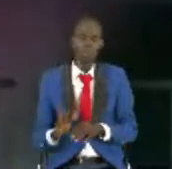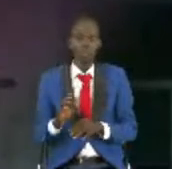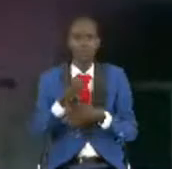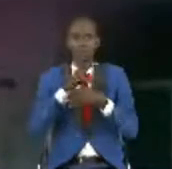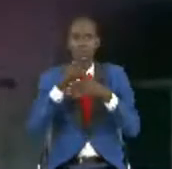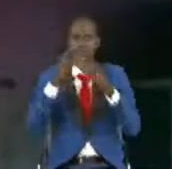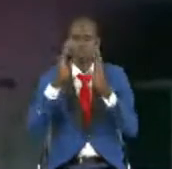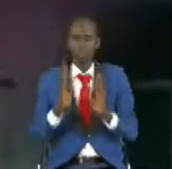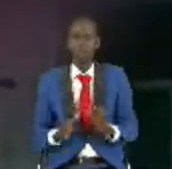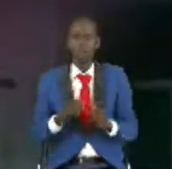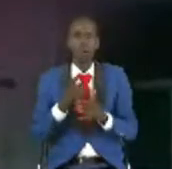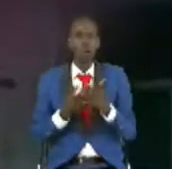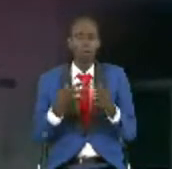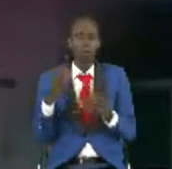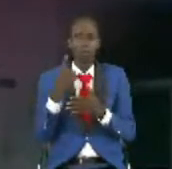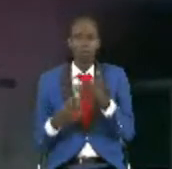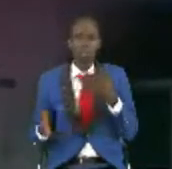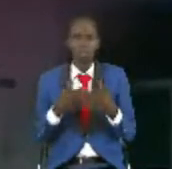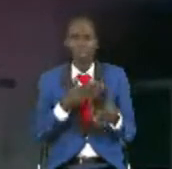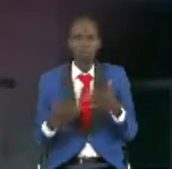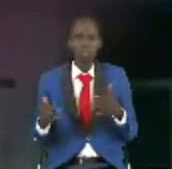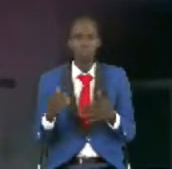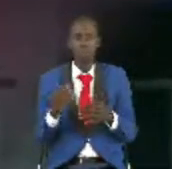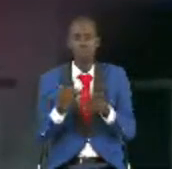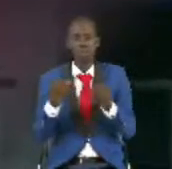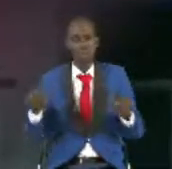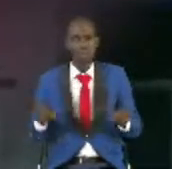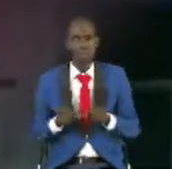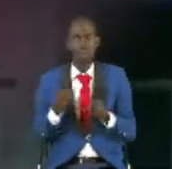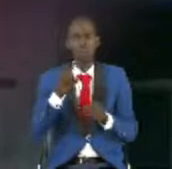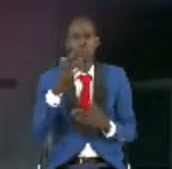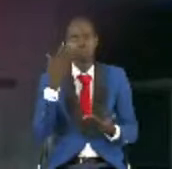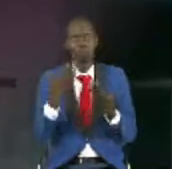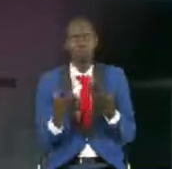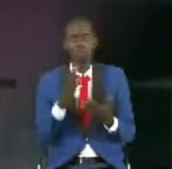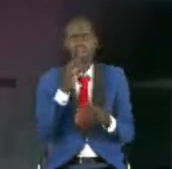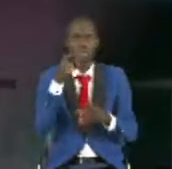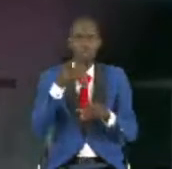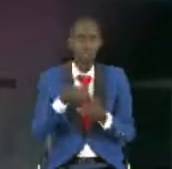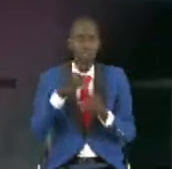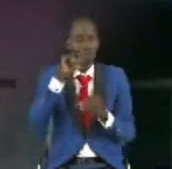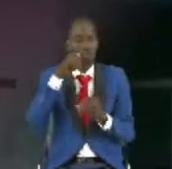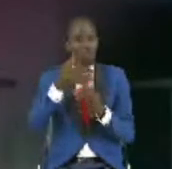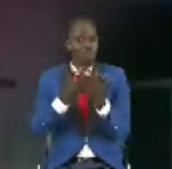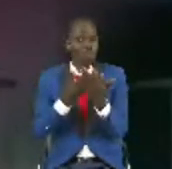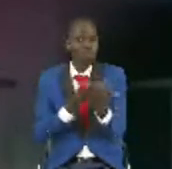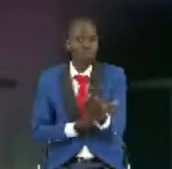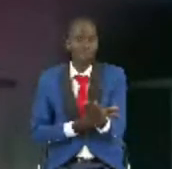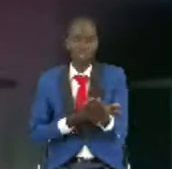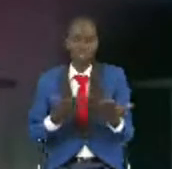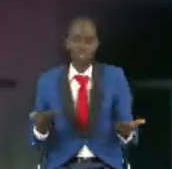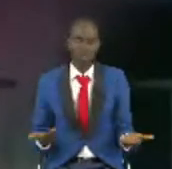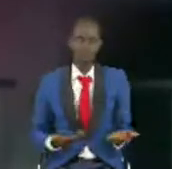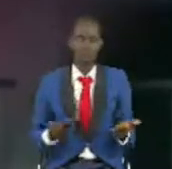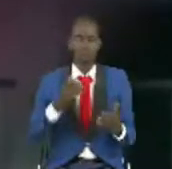professionnels et tous les professionnels. Demain matin,